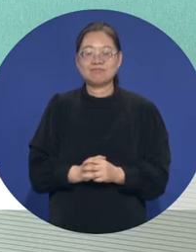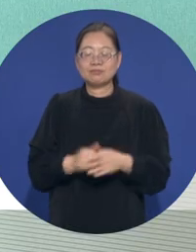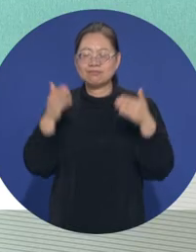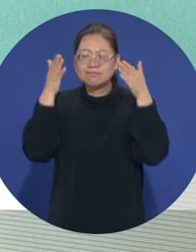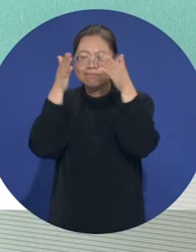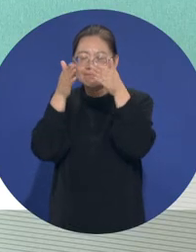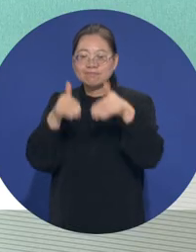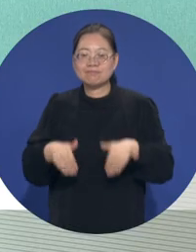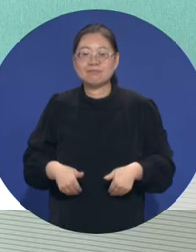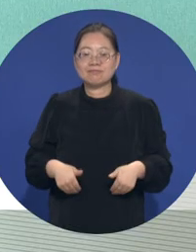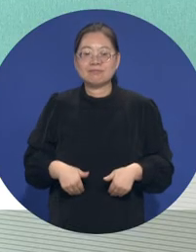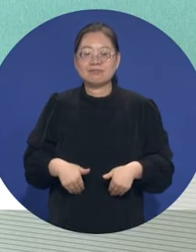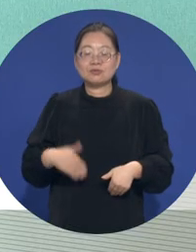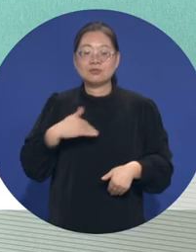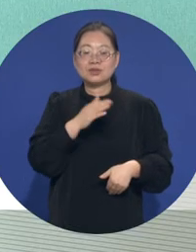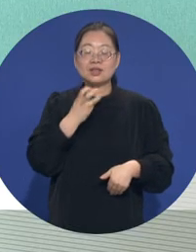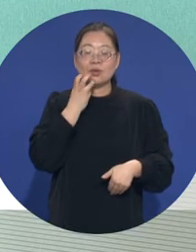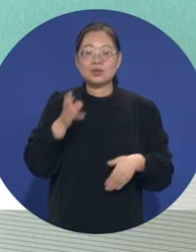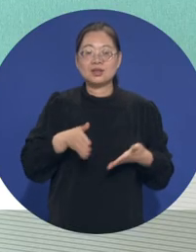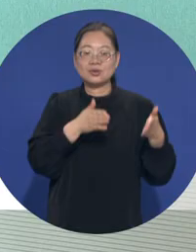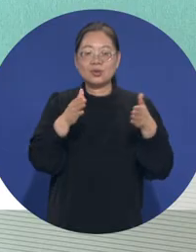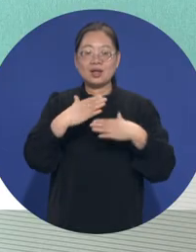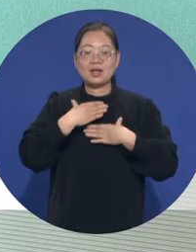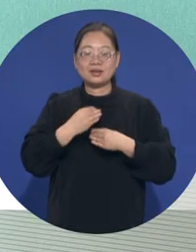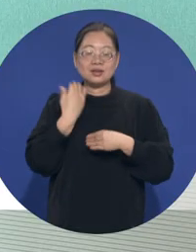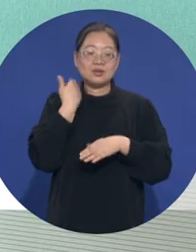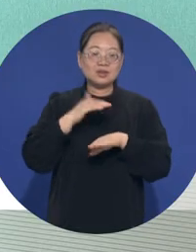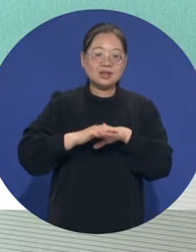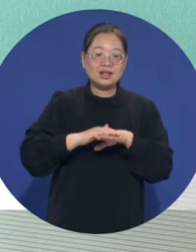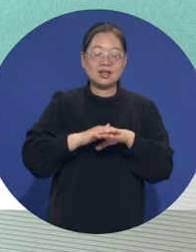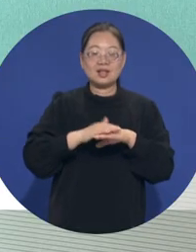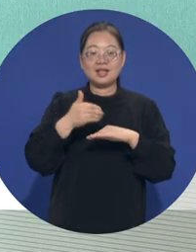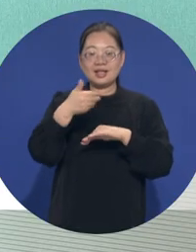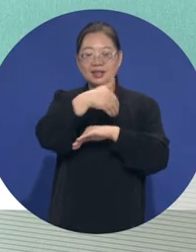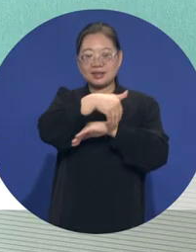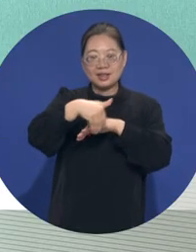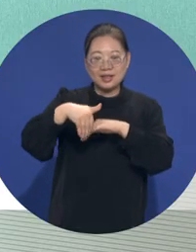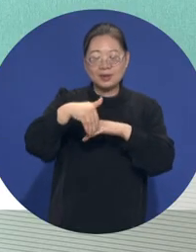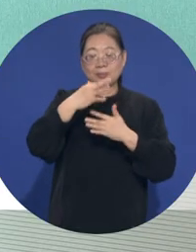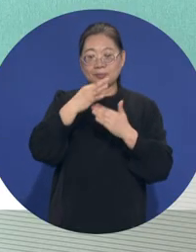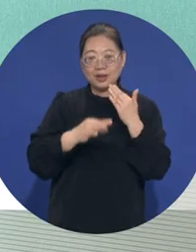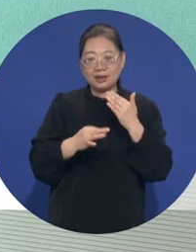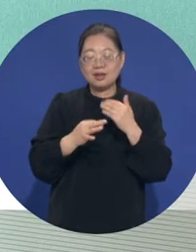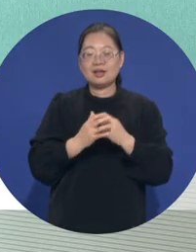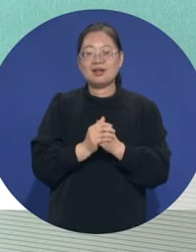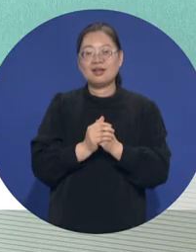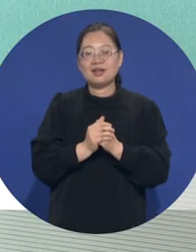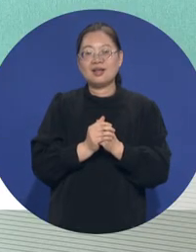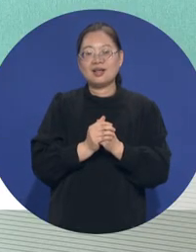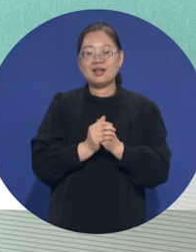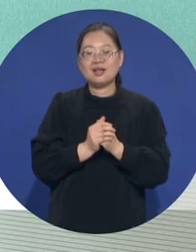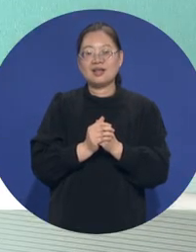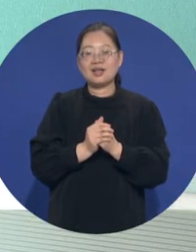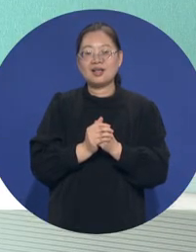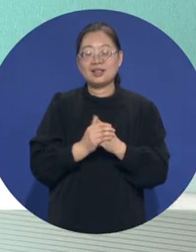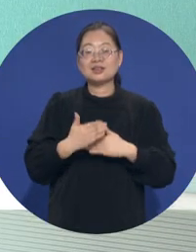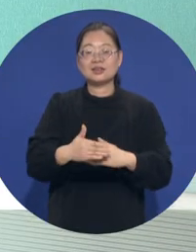몰두해야 됩니다. 거기에 우리 경기도는 안전전세 프로젝트라는 프로젝트를 진행하고